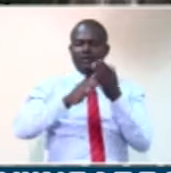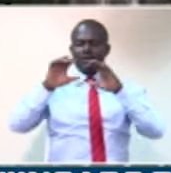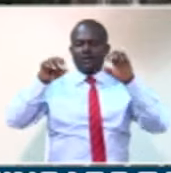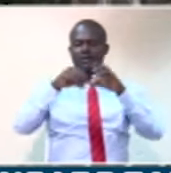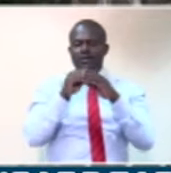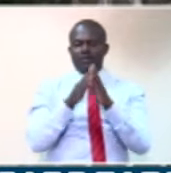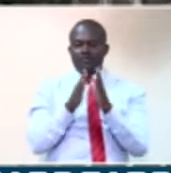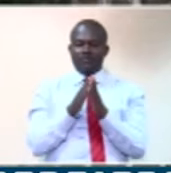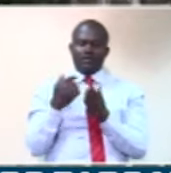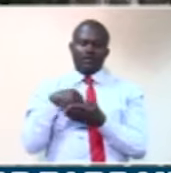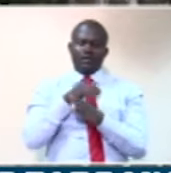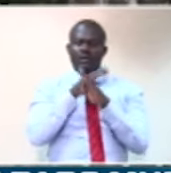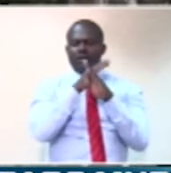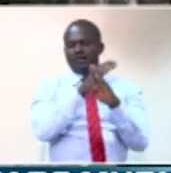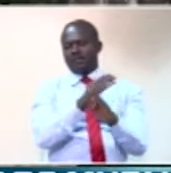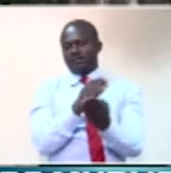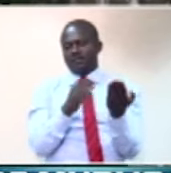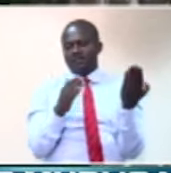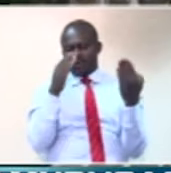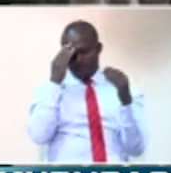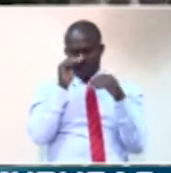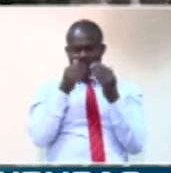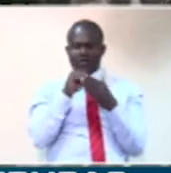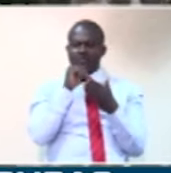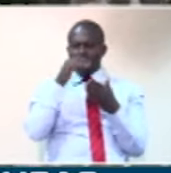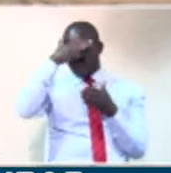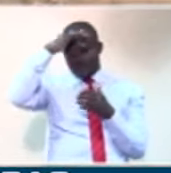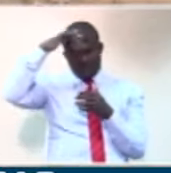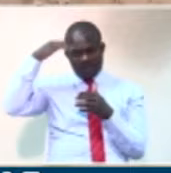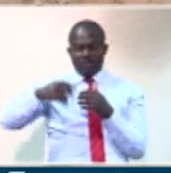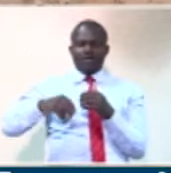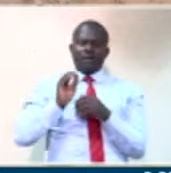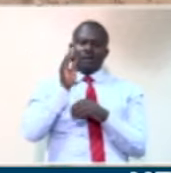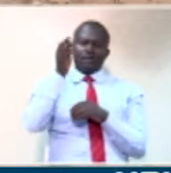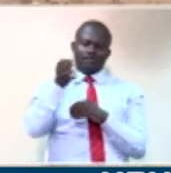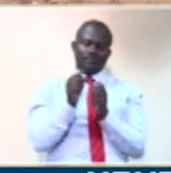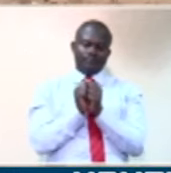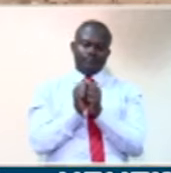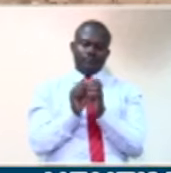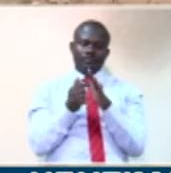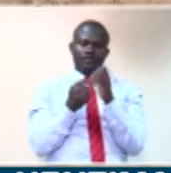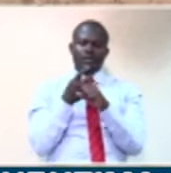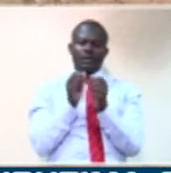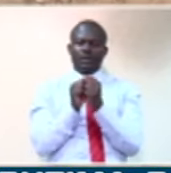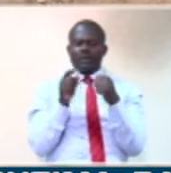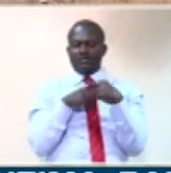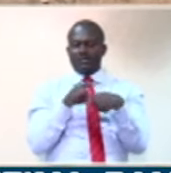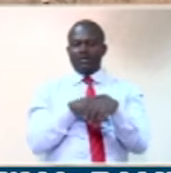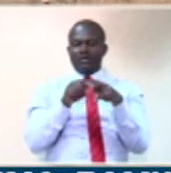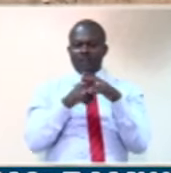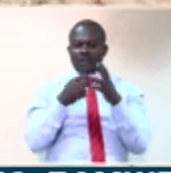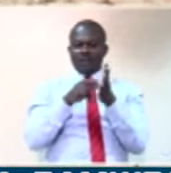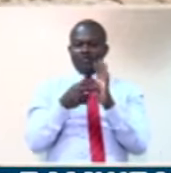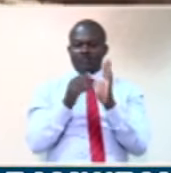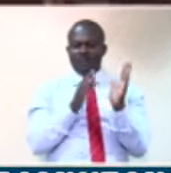mujyi tugakumira kugira ngo bitazatugora nyuma. Kuva muri 2016 guhatangiraga umushinga